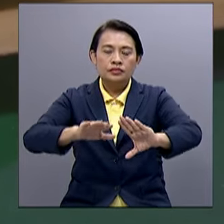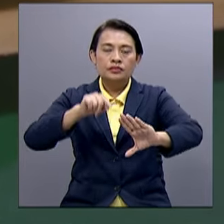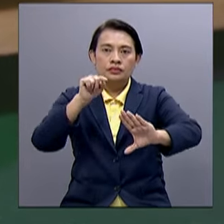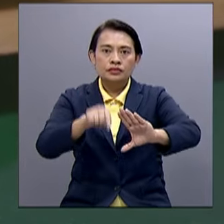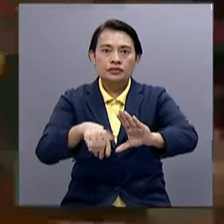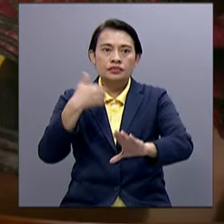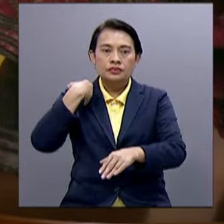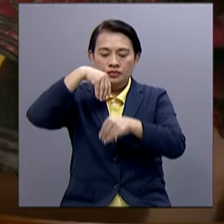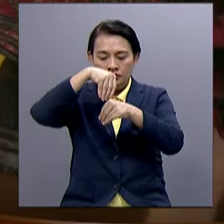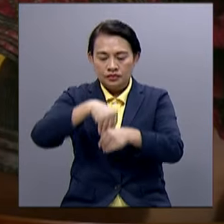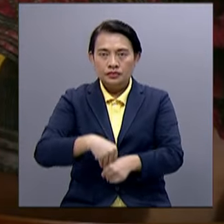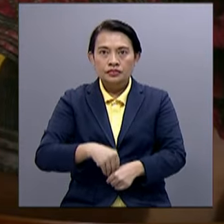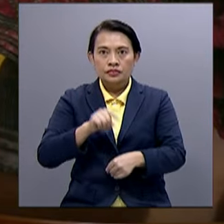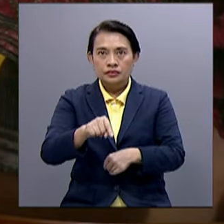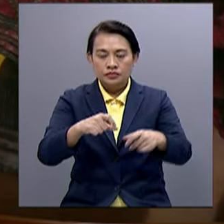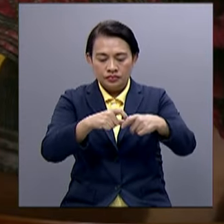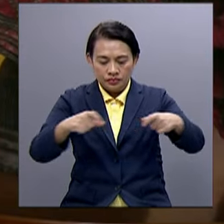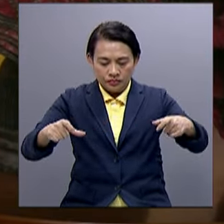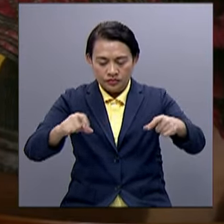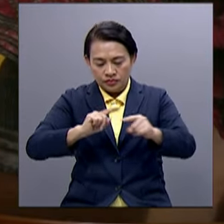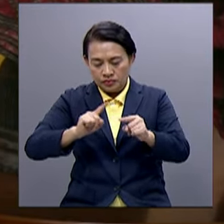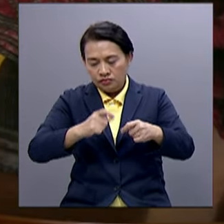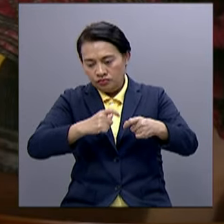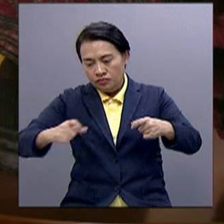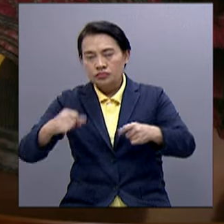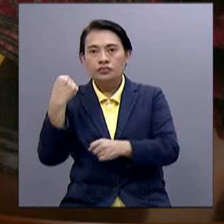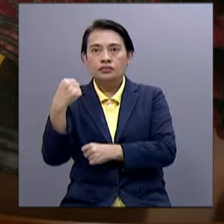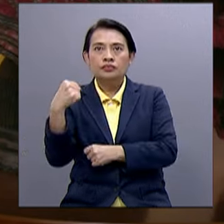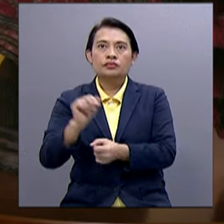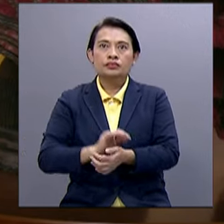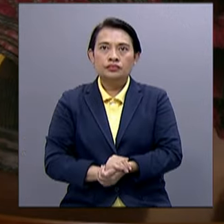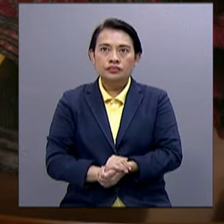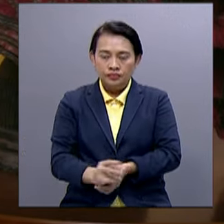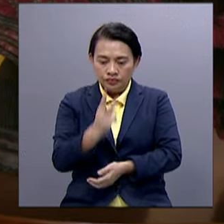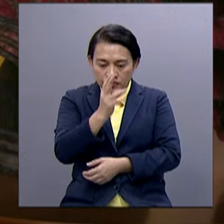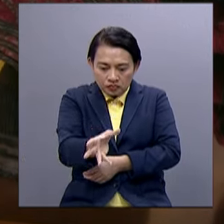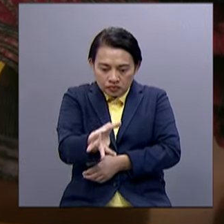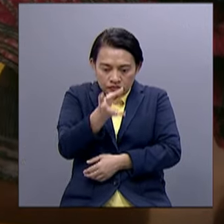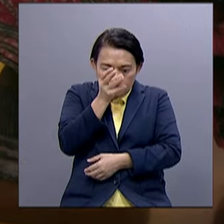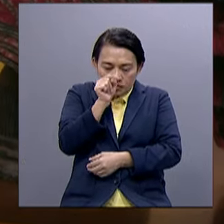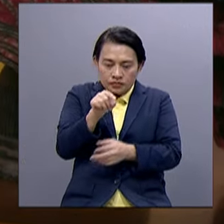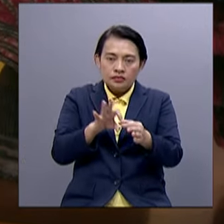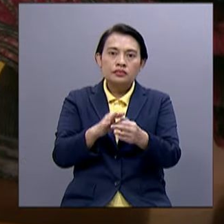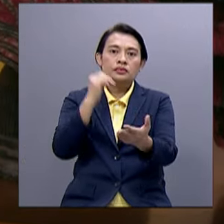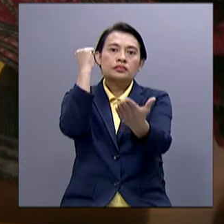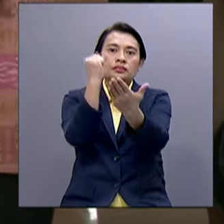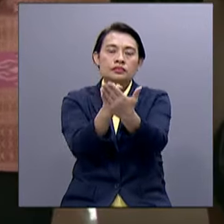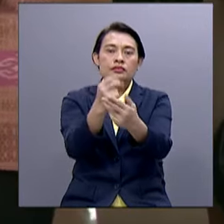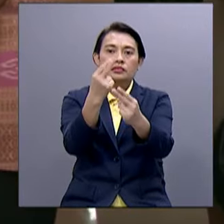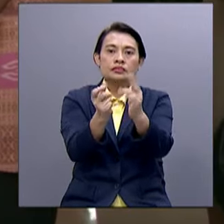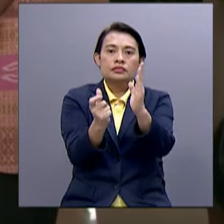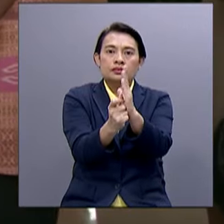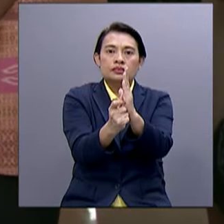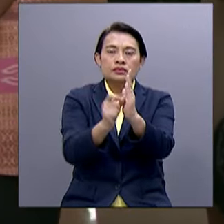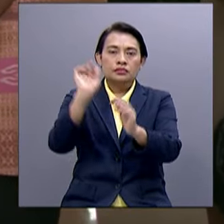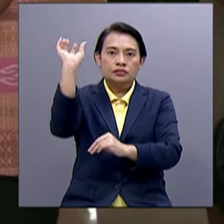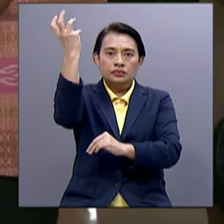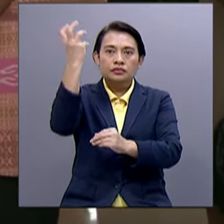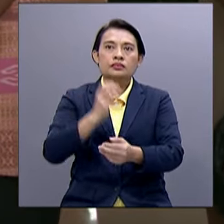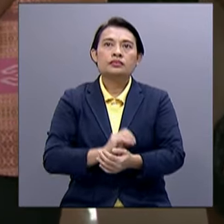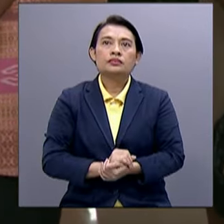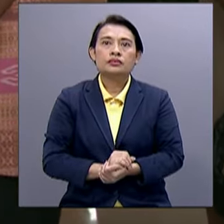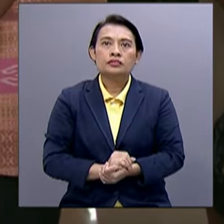อยู่10ฉบับค่ะถอดความแล้วก็มีผลกับการศึกษานะคะจนได้ขึ้นทะเบียนมรดกความทรงจำแห่งโลกแต่นอกเหนือจากนั้น